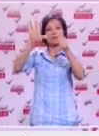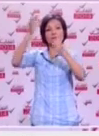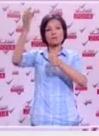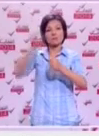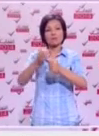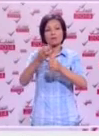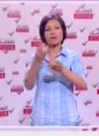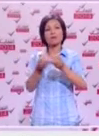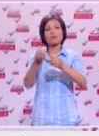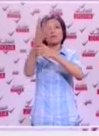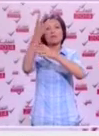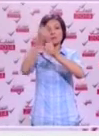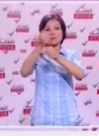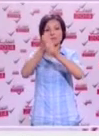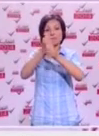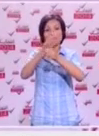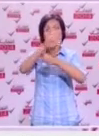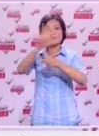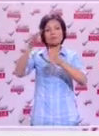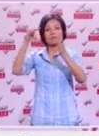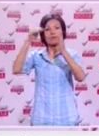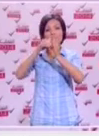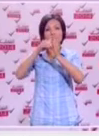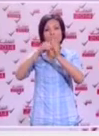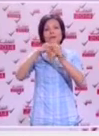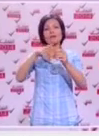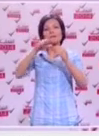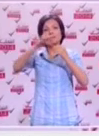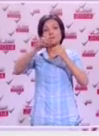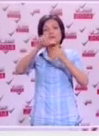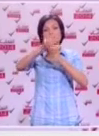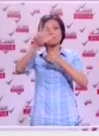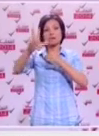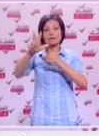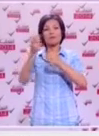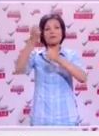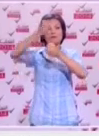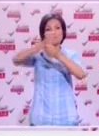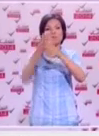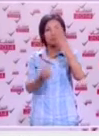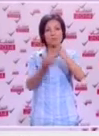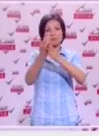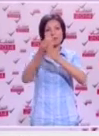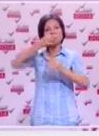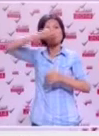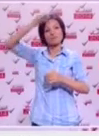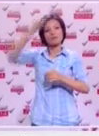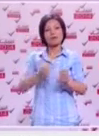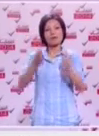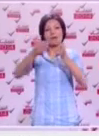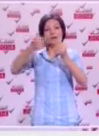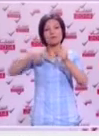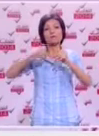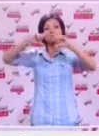خلقه 55 الف موطن شغل منها 30 الف لمشاريع استنبطها ويعد بانجازها الاتحاد الوطني الحر